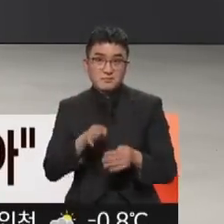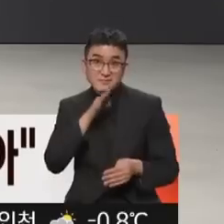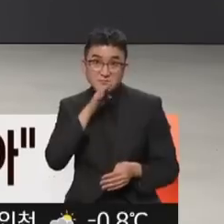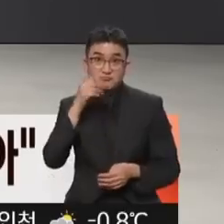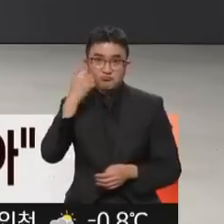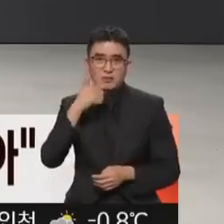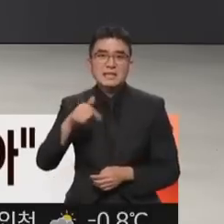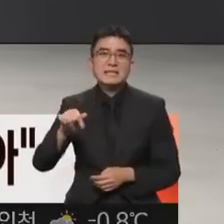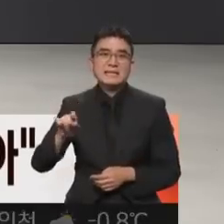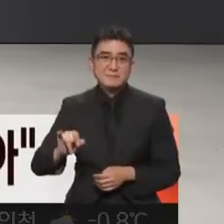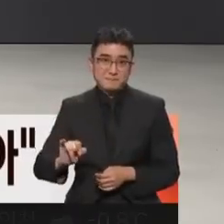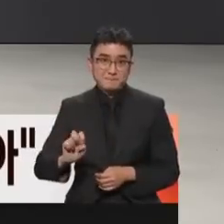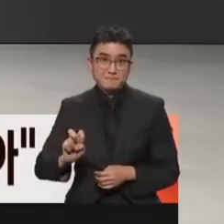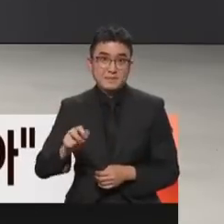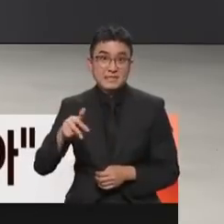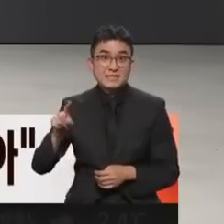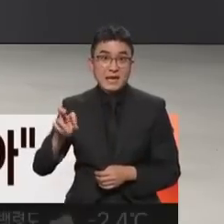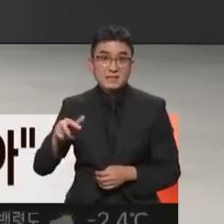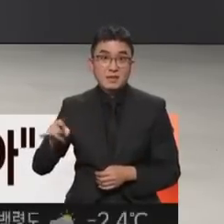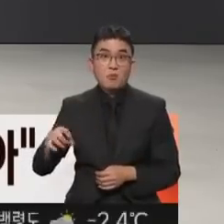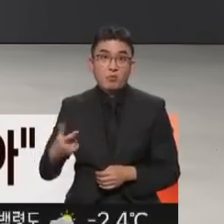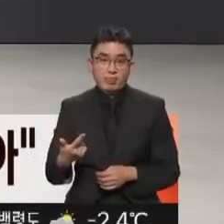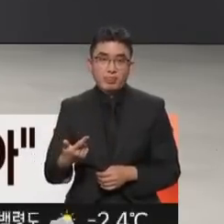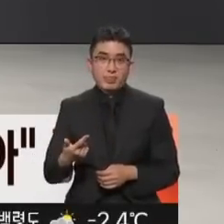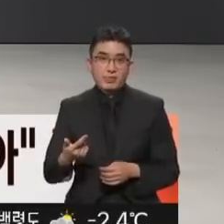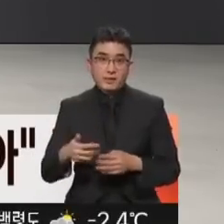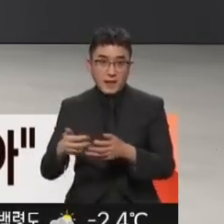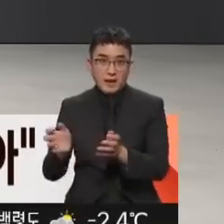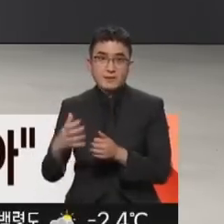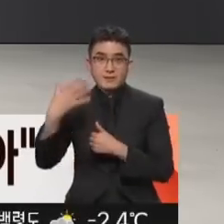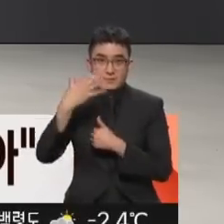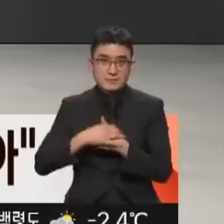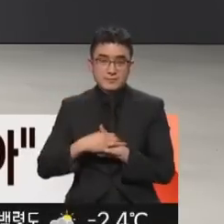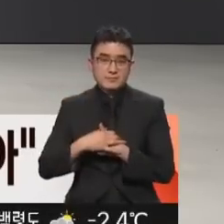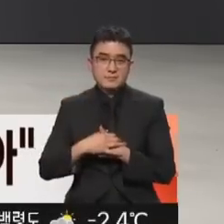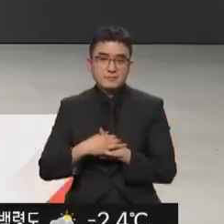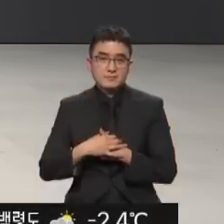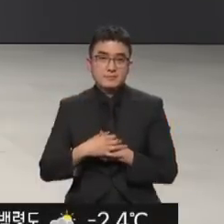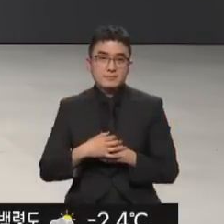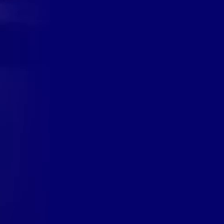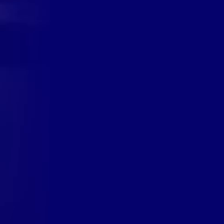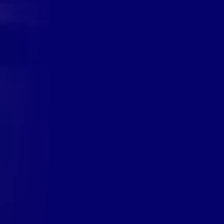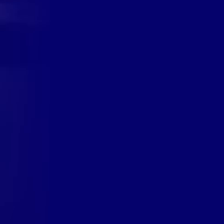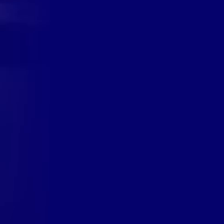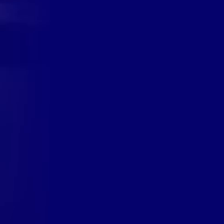장제원 의원 당직 맞지 않겠다, 안철수 윤안 연대로 여기까지 왔다.